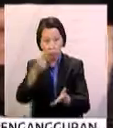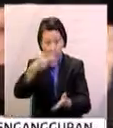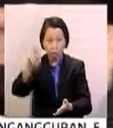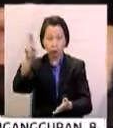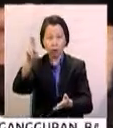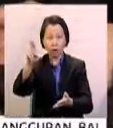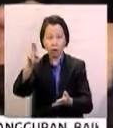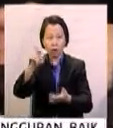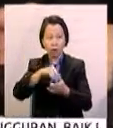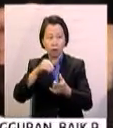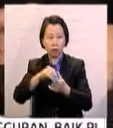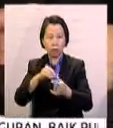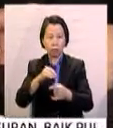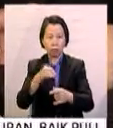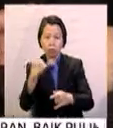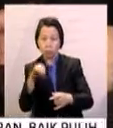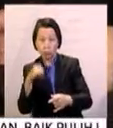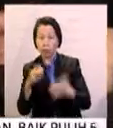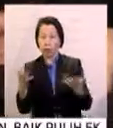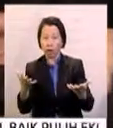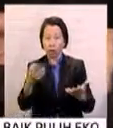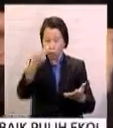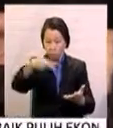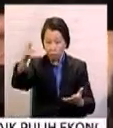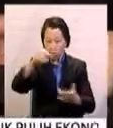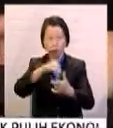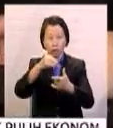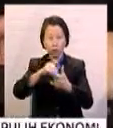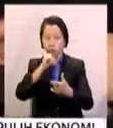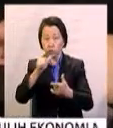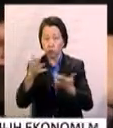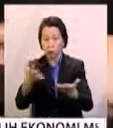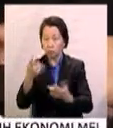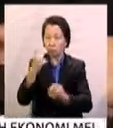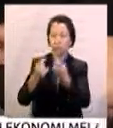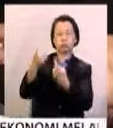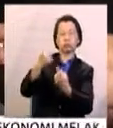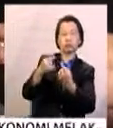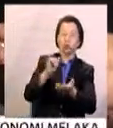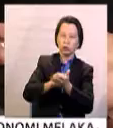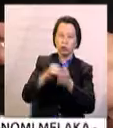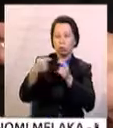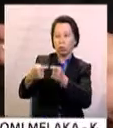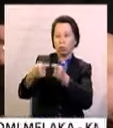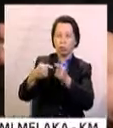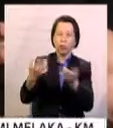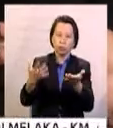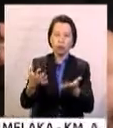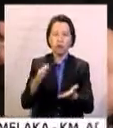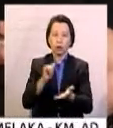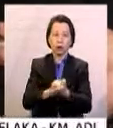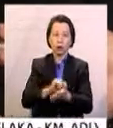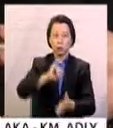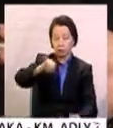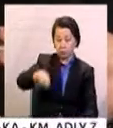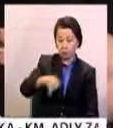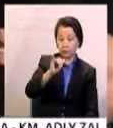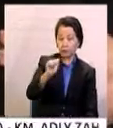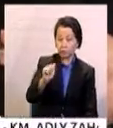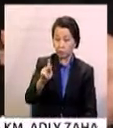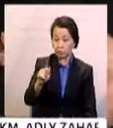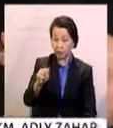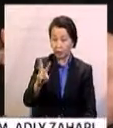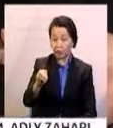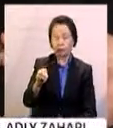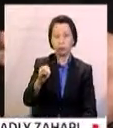halal atau kehalalan, whether it's halal or not, itu adalah satu pertikaian. Tetapi saya ingat JAKIM dah keluarkan